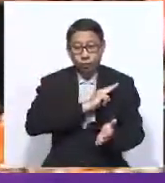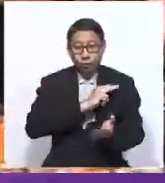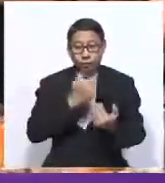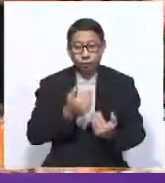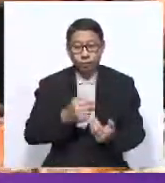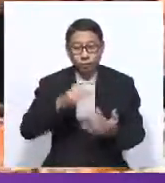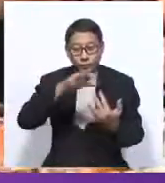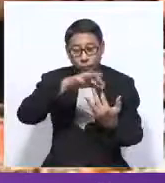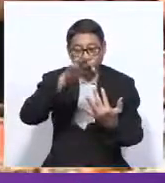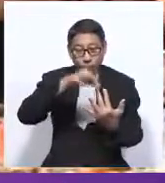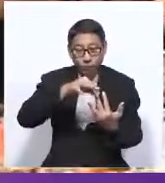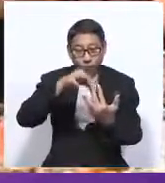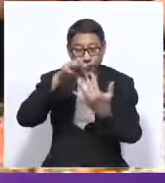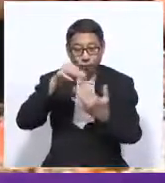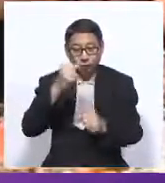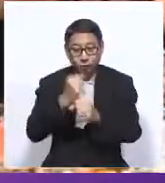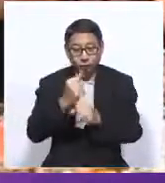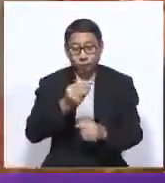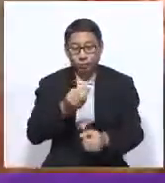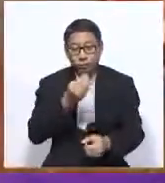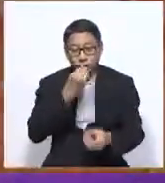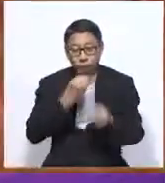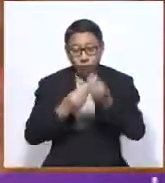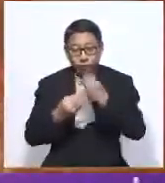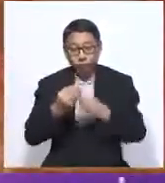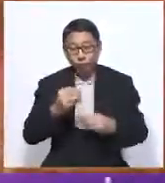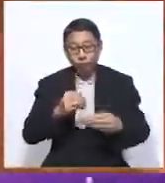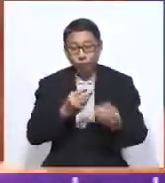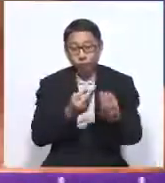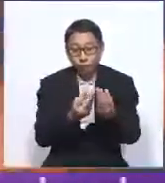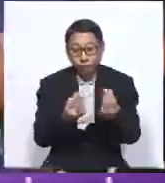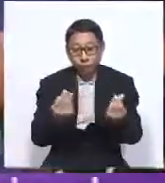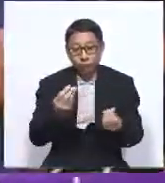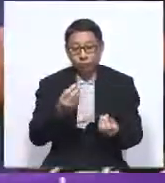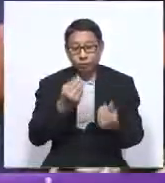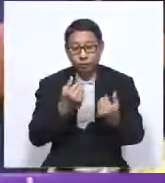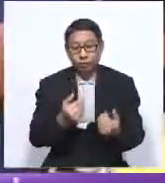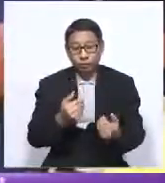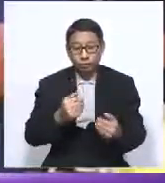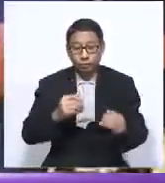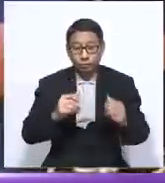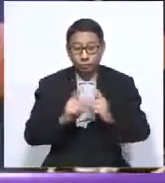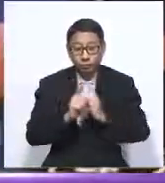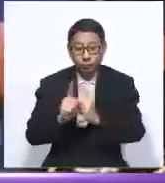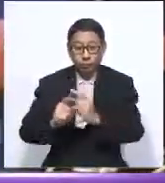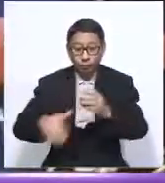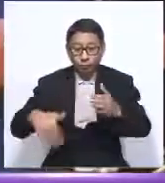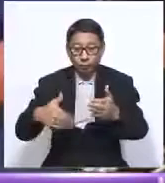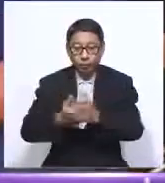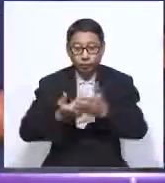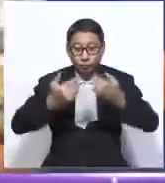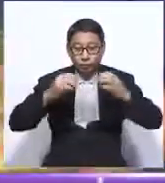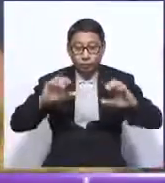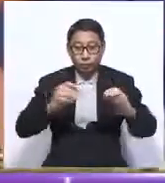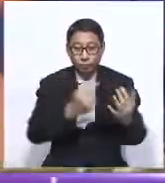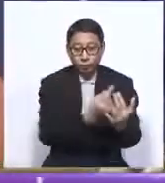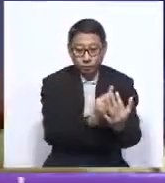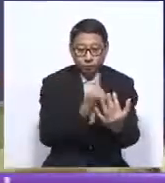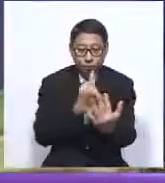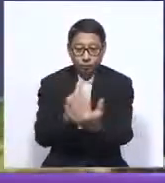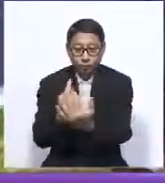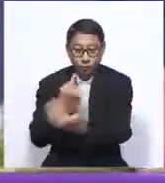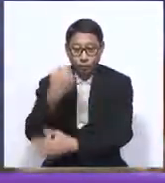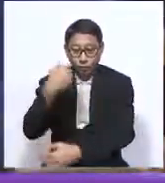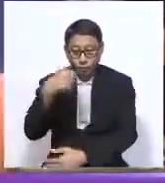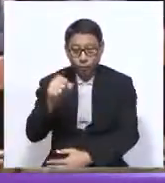ที่ได้รับการคัดเลือกให้ทำกินในชุมชนโครงการจัดที่ดินทำกินให้ชุมชนตามนโยบายของรัฐบาลก็มีผู้แทนประชาชน10